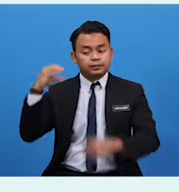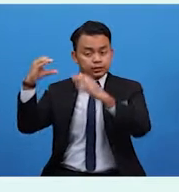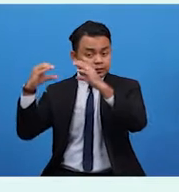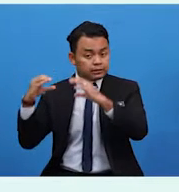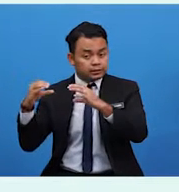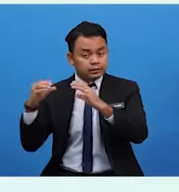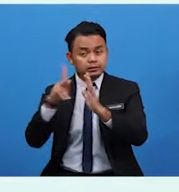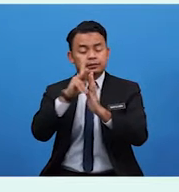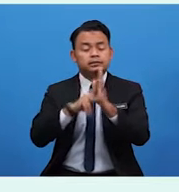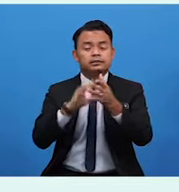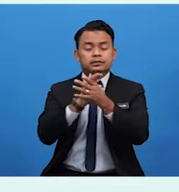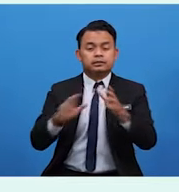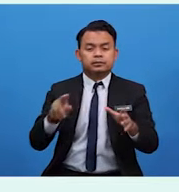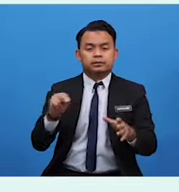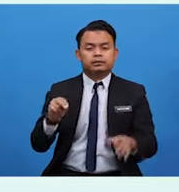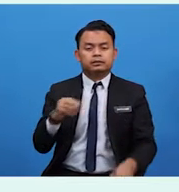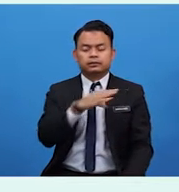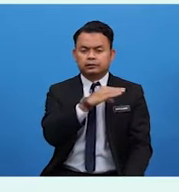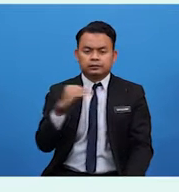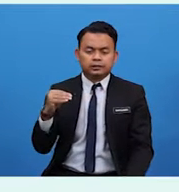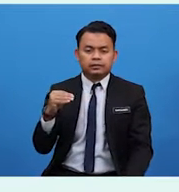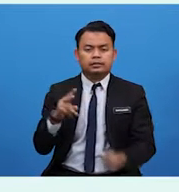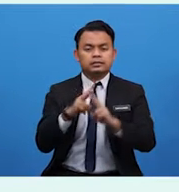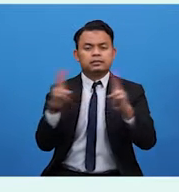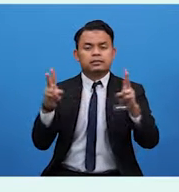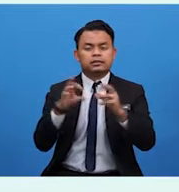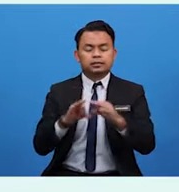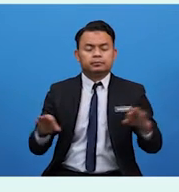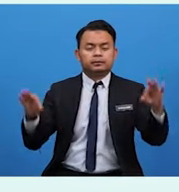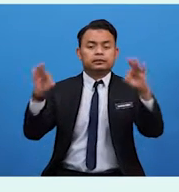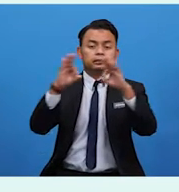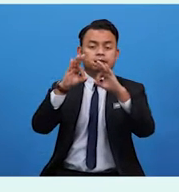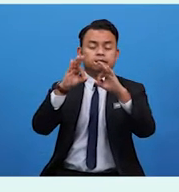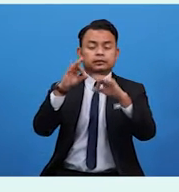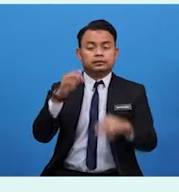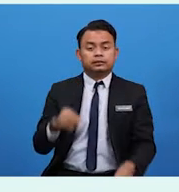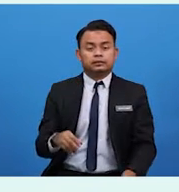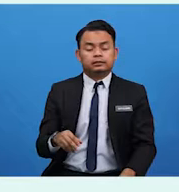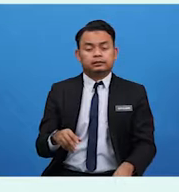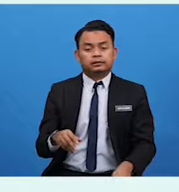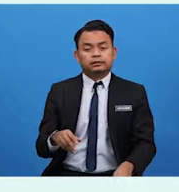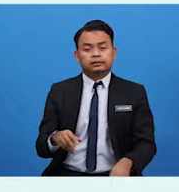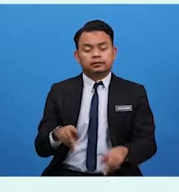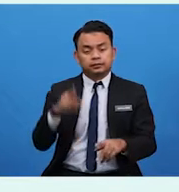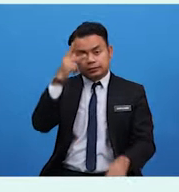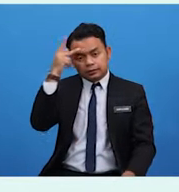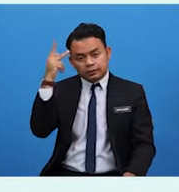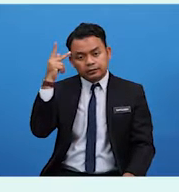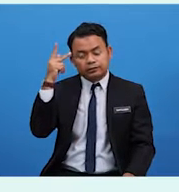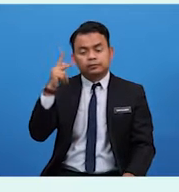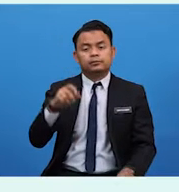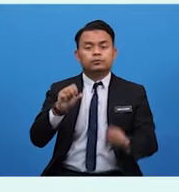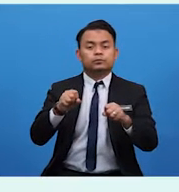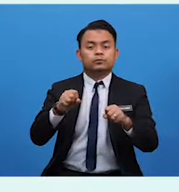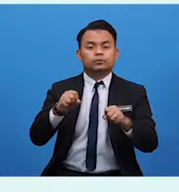ciri-ciri keselamatan dan ianya amat penting kerana dapat melindungi pengguna.